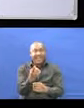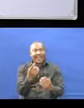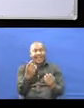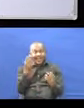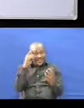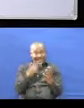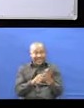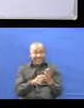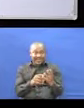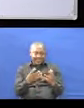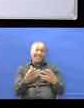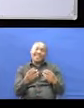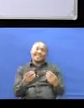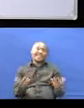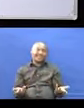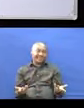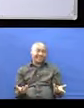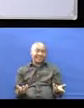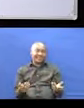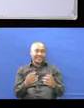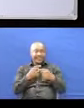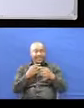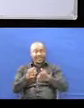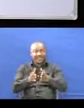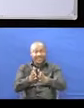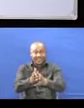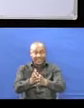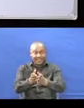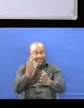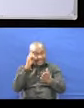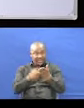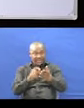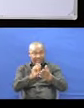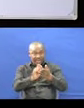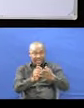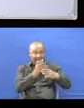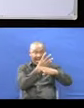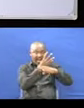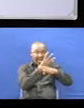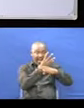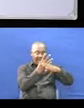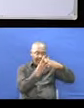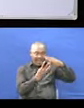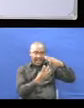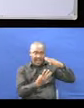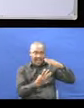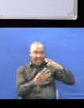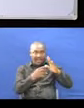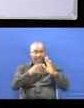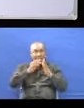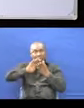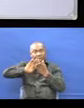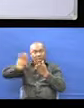kumbe rahisi kabisa kwenye njia yetu sasa. Tunaweza kumalizia 4 ya 4, kumbe ukitoa moja